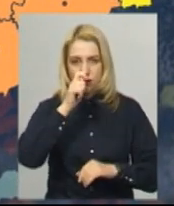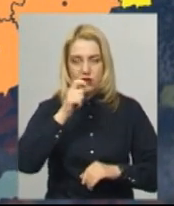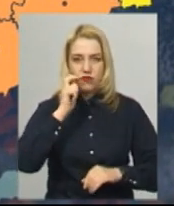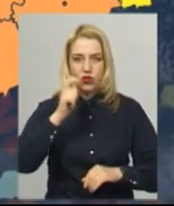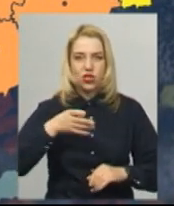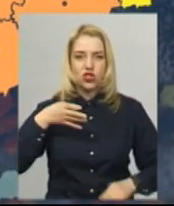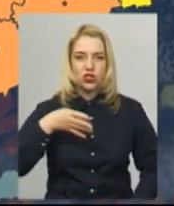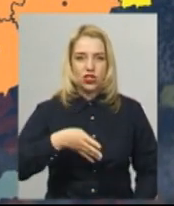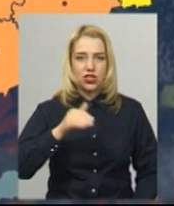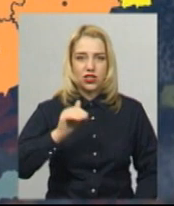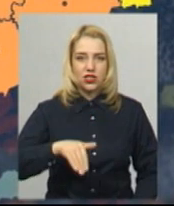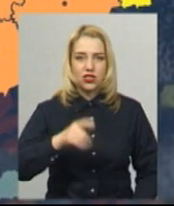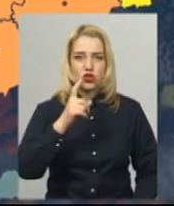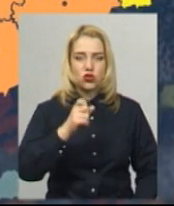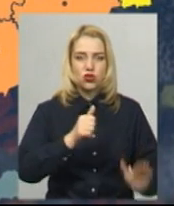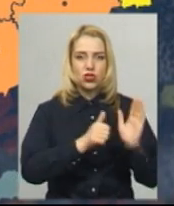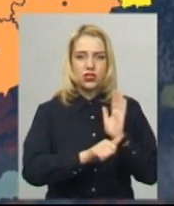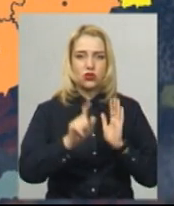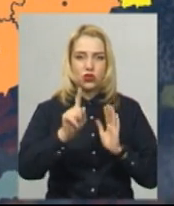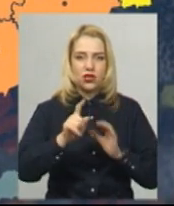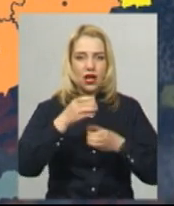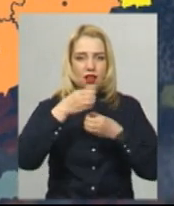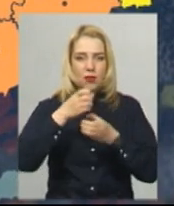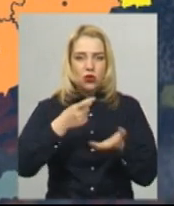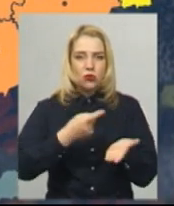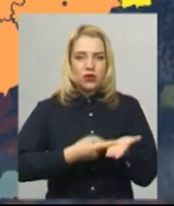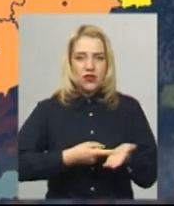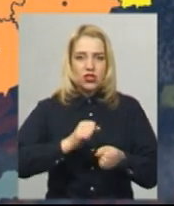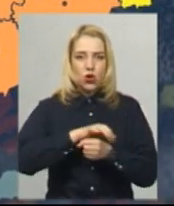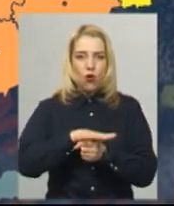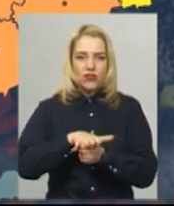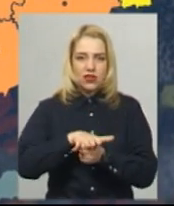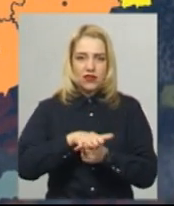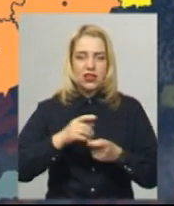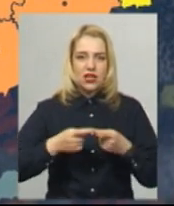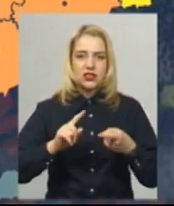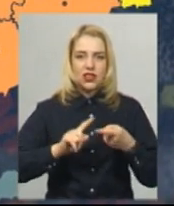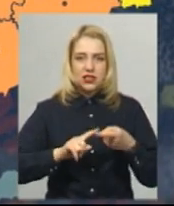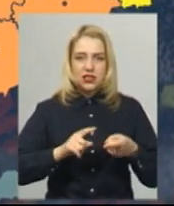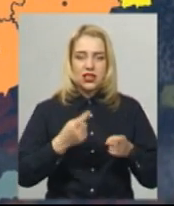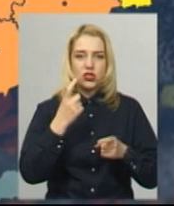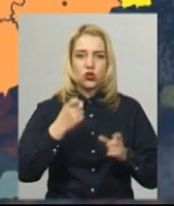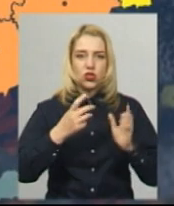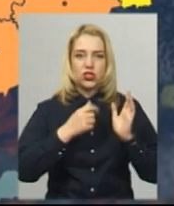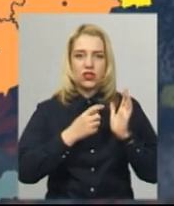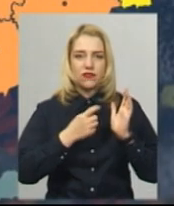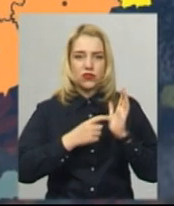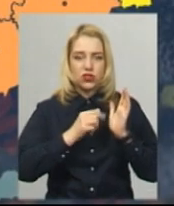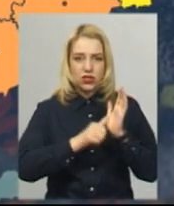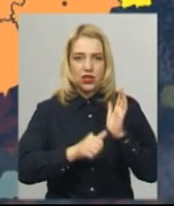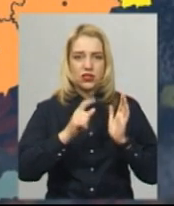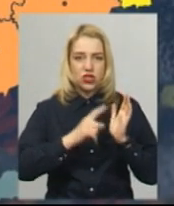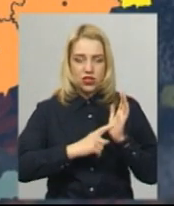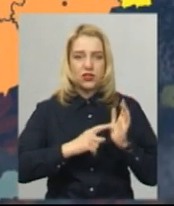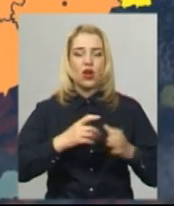4161 лабораторно підтверджений випадок COVID-19. З них 186 пацієнтів одужало,